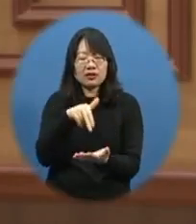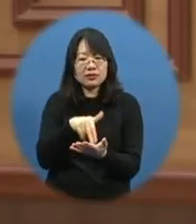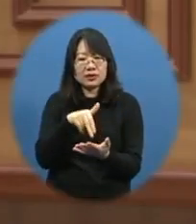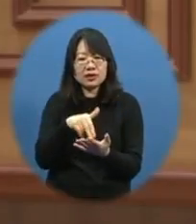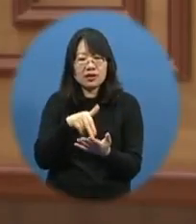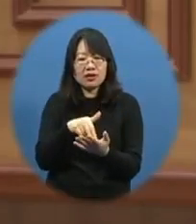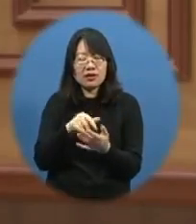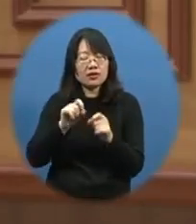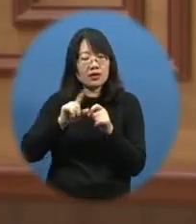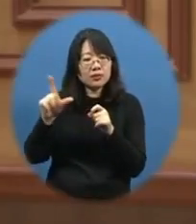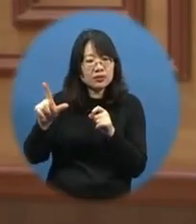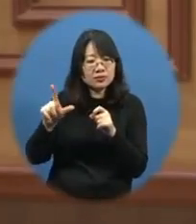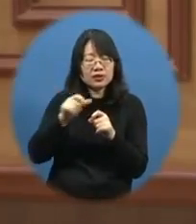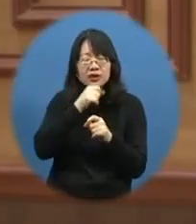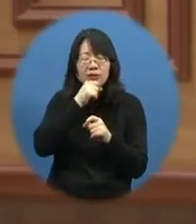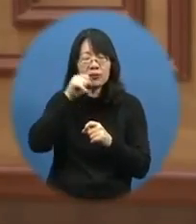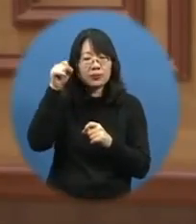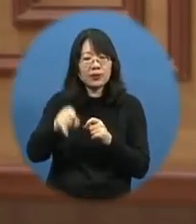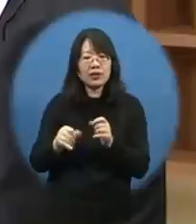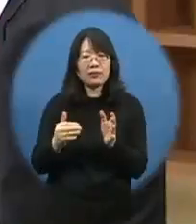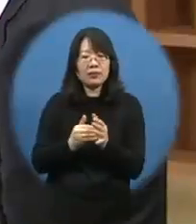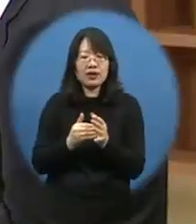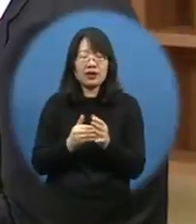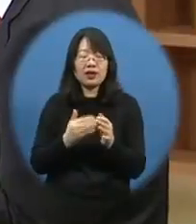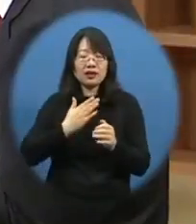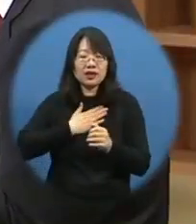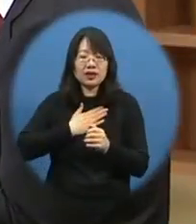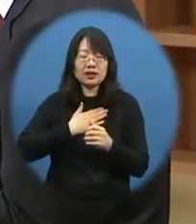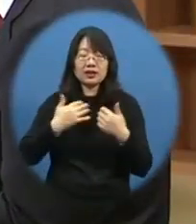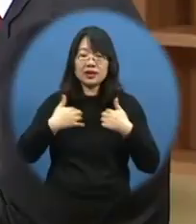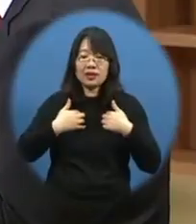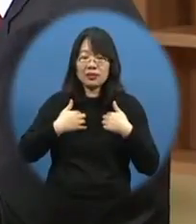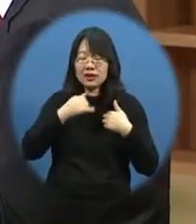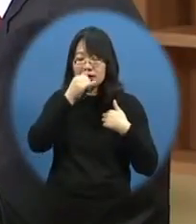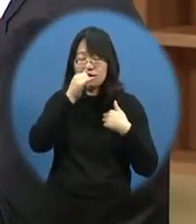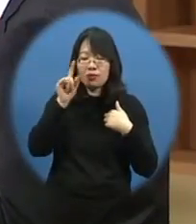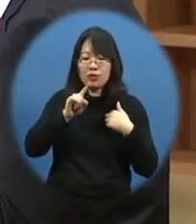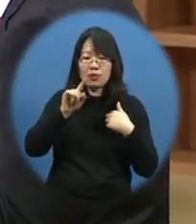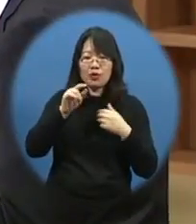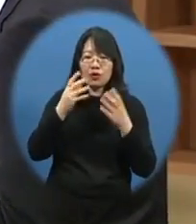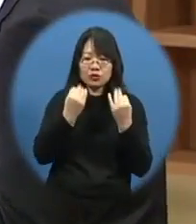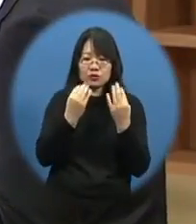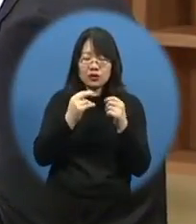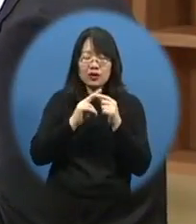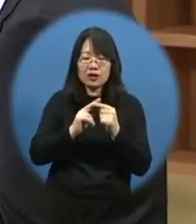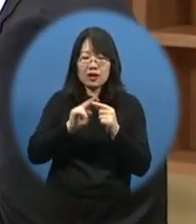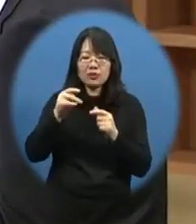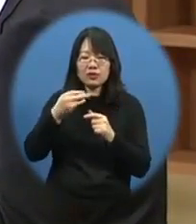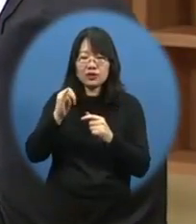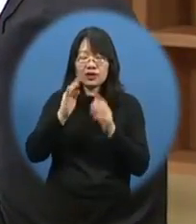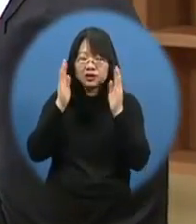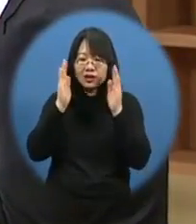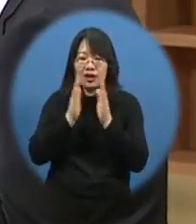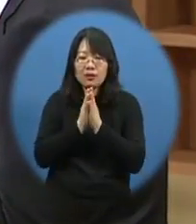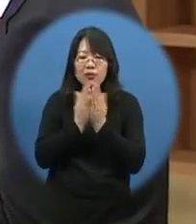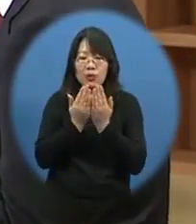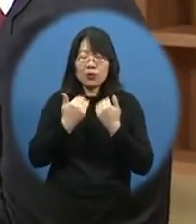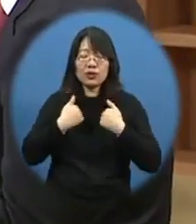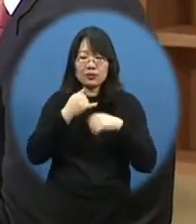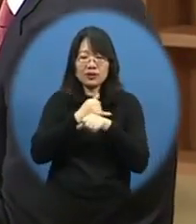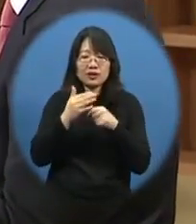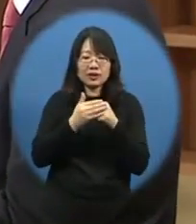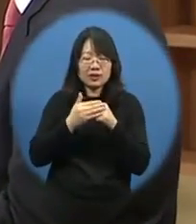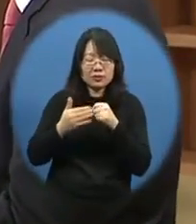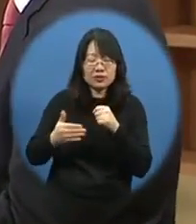부분들은 거의 낙제점이었대요. 근데 자기는 재미있는 게 수학하고 물리 과목이 재미있어서. 완전 이과 체질이군요. 예.